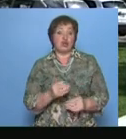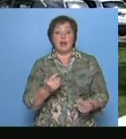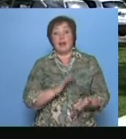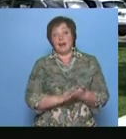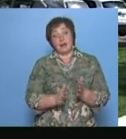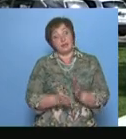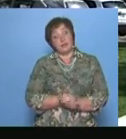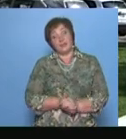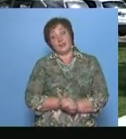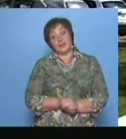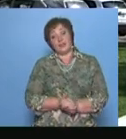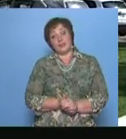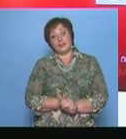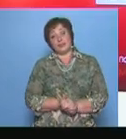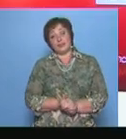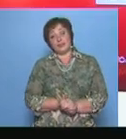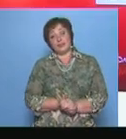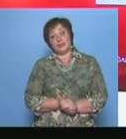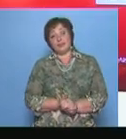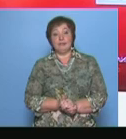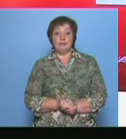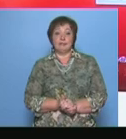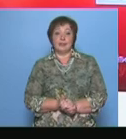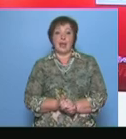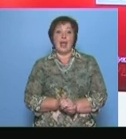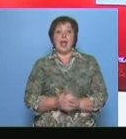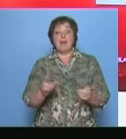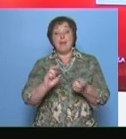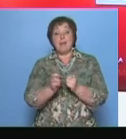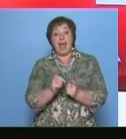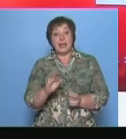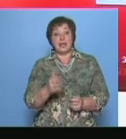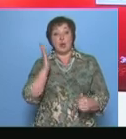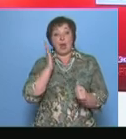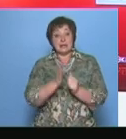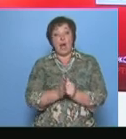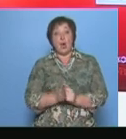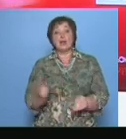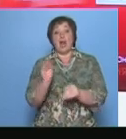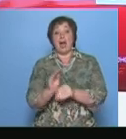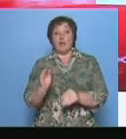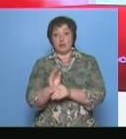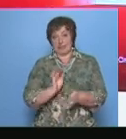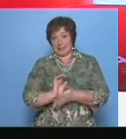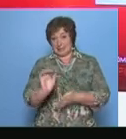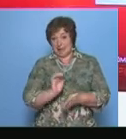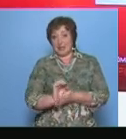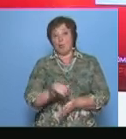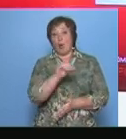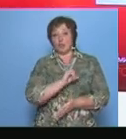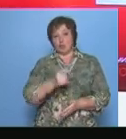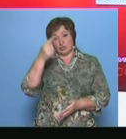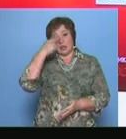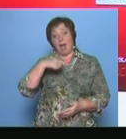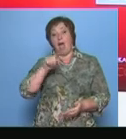Егоров, телеканал «Моя Удмуртия». Библиотеки республики до конца года пополнятся изданиями удмуртских авторов.